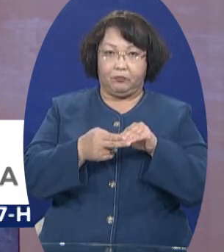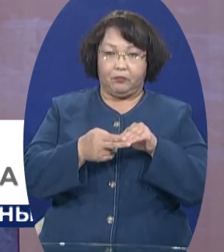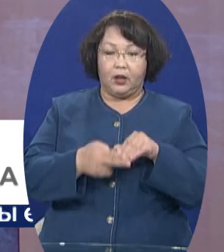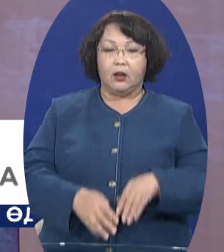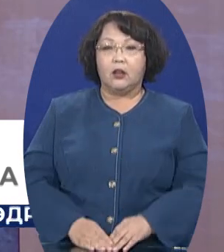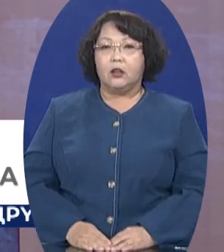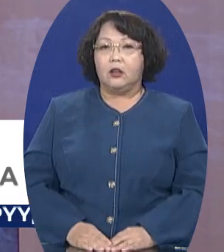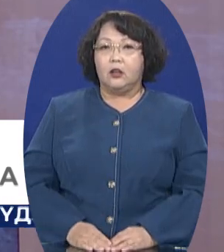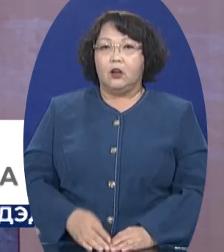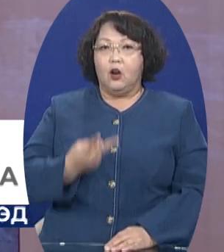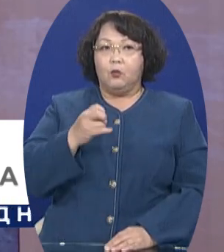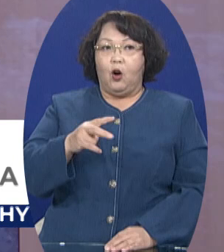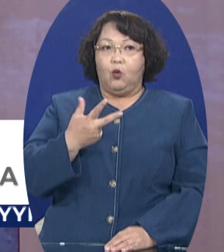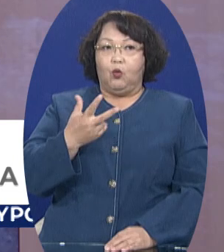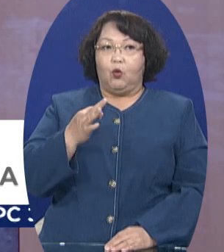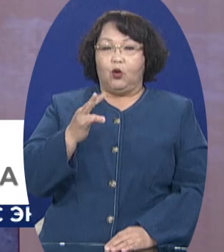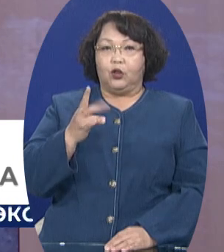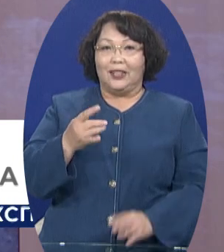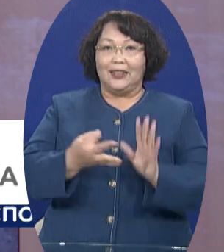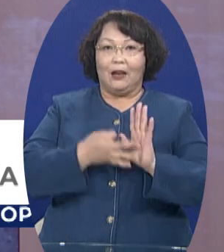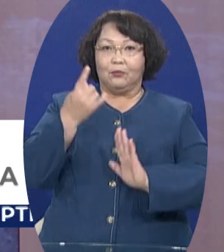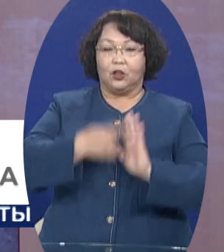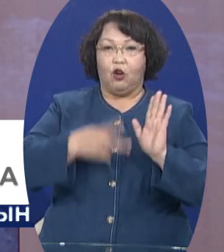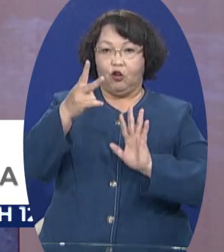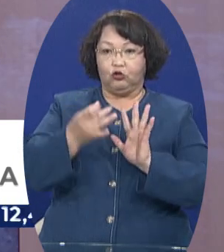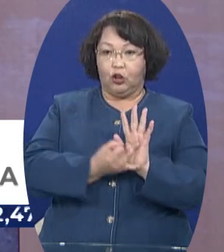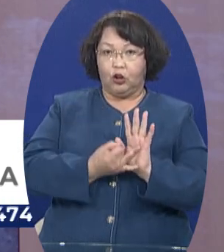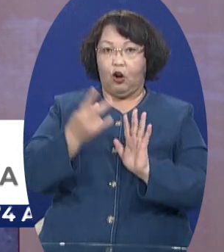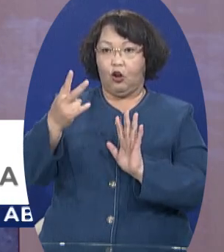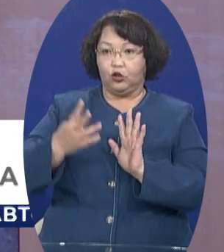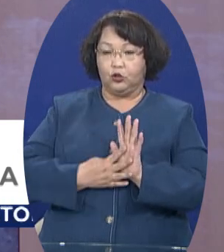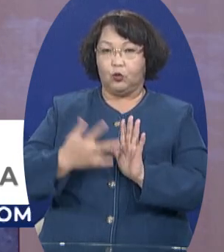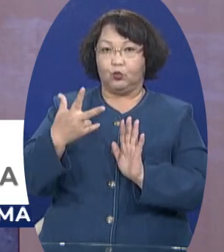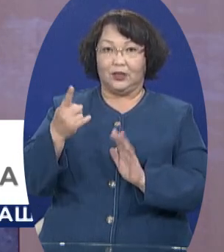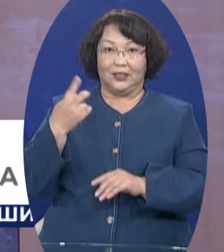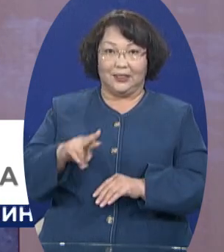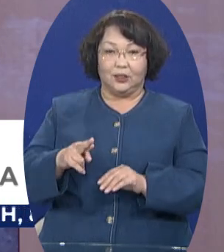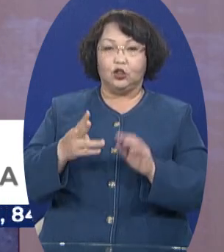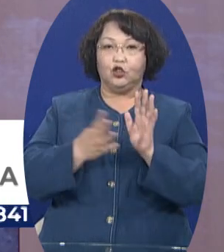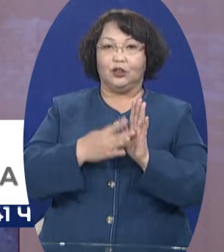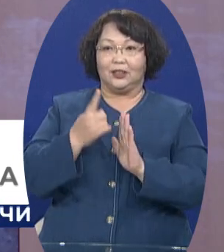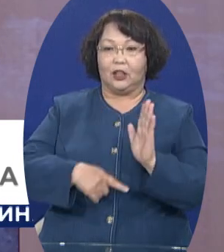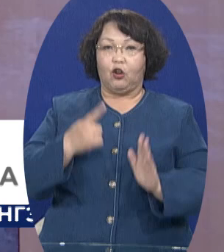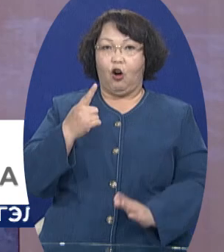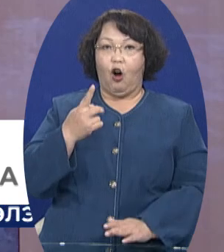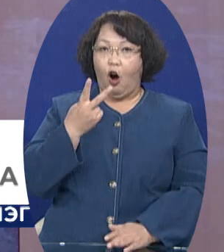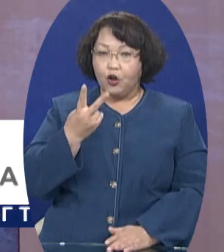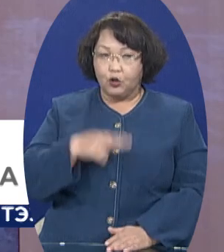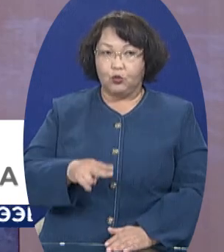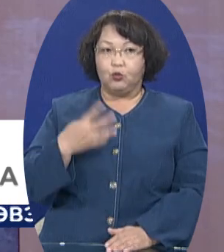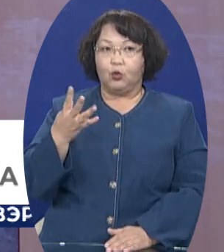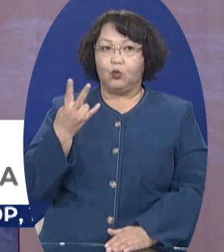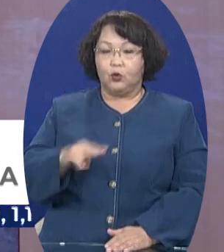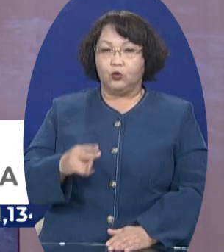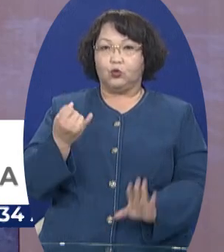2023 оны 8 сарын 27-ны 8 сарын 27, 29, 31, 9-р сарын 2, 4, 6, 8, 10,